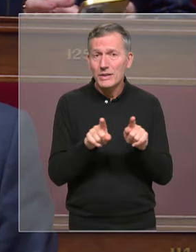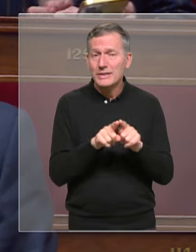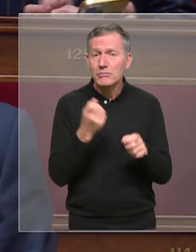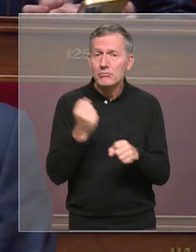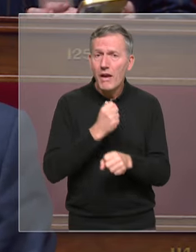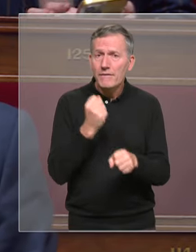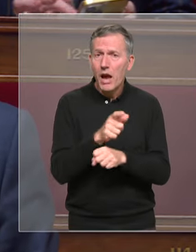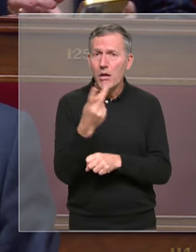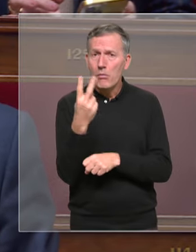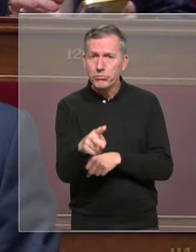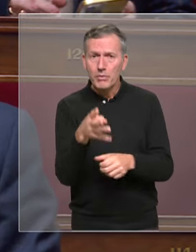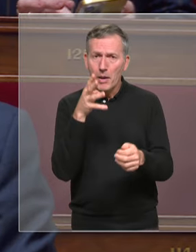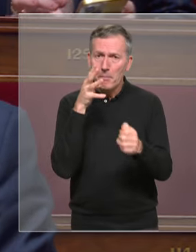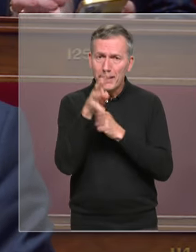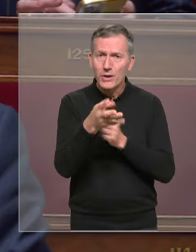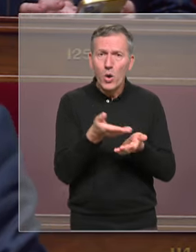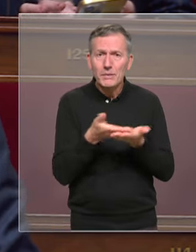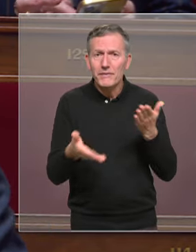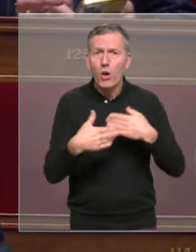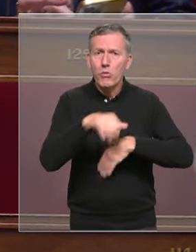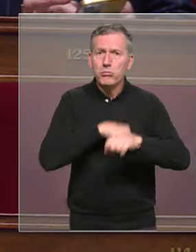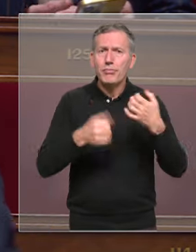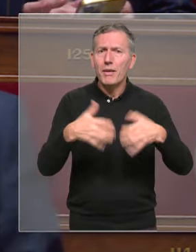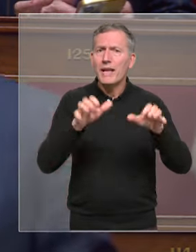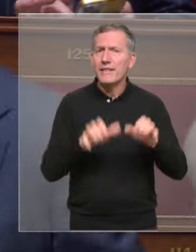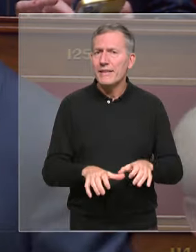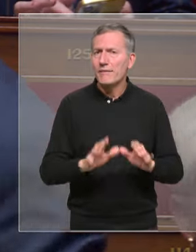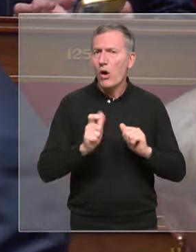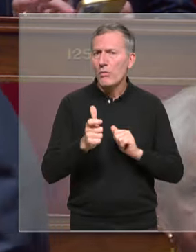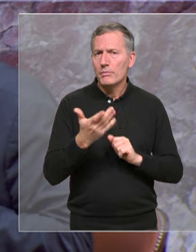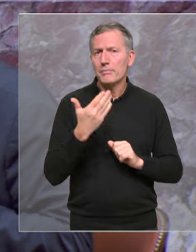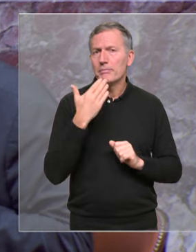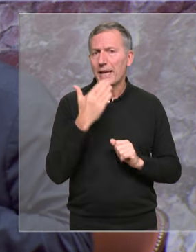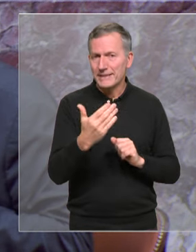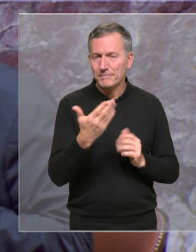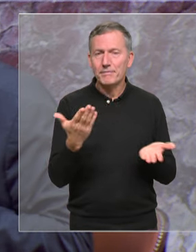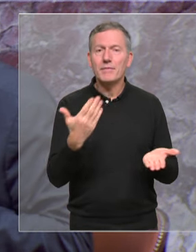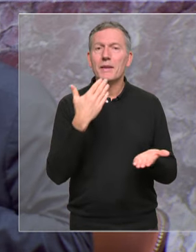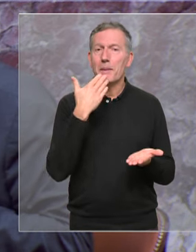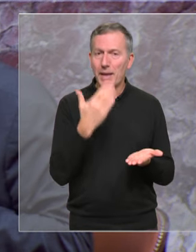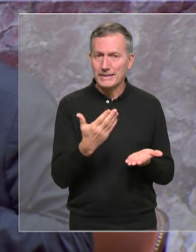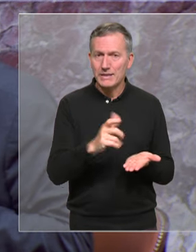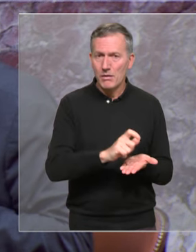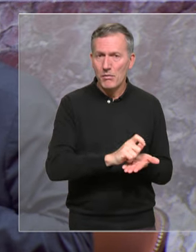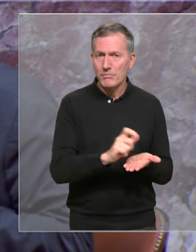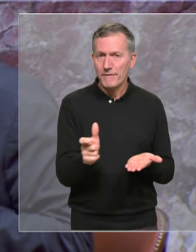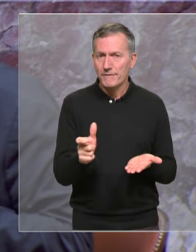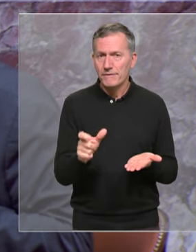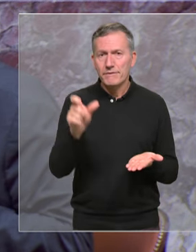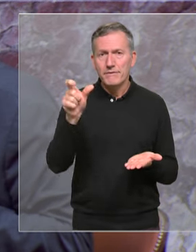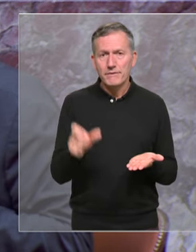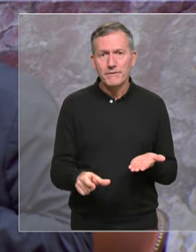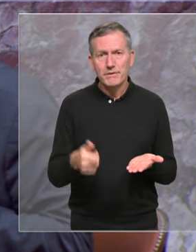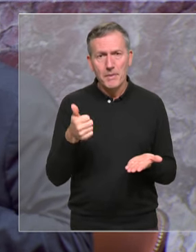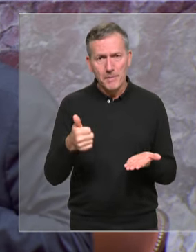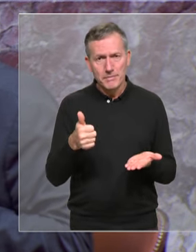mission indispensable de simplification des démarches ? Je vous remercie. Je vous remercie, mon cher collègue. La parole est à Madame